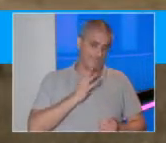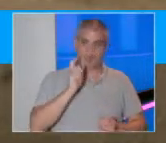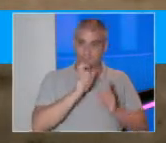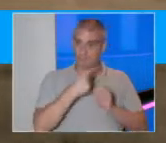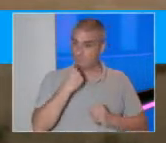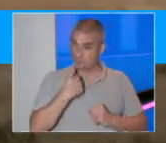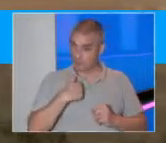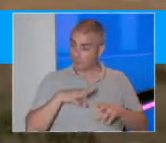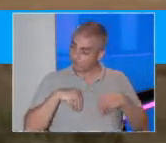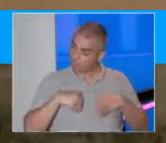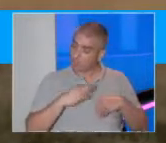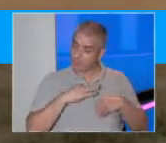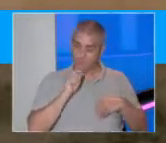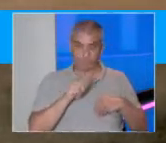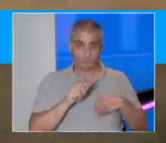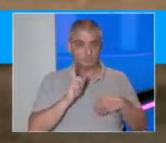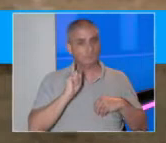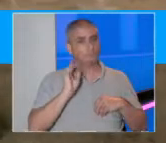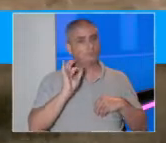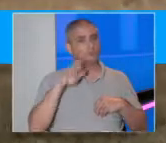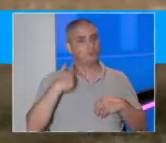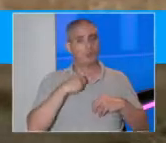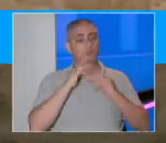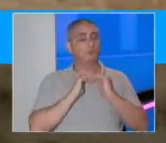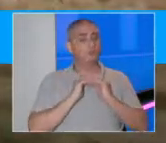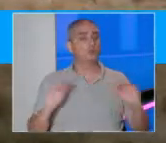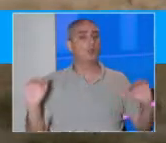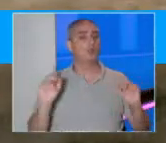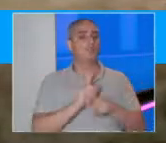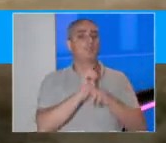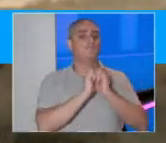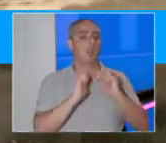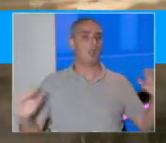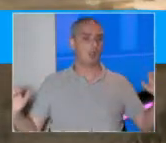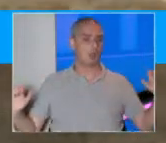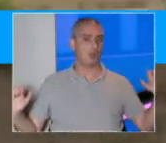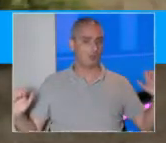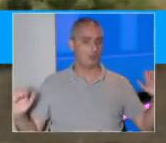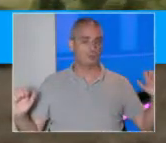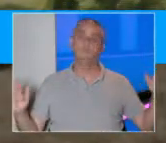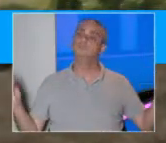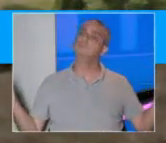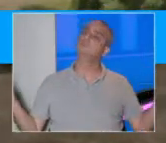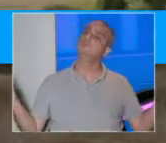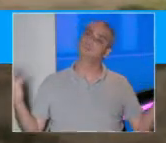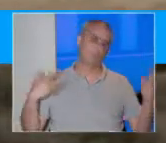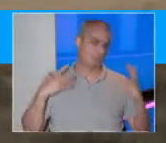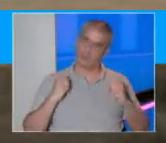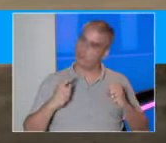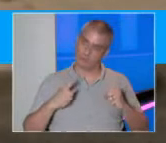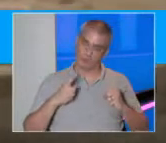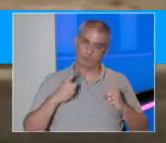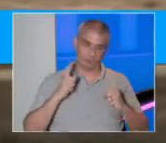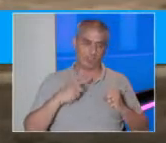אומר, אנחנו מוכנים לספוג את זה על מנת שיהיה לנו שקט לטווח ארוך. אני לא בטוח, אגב, שזה